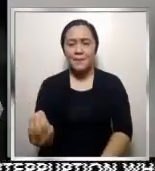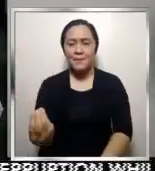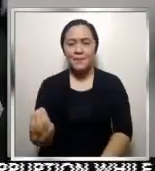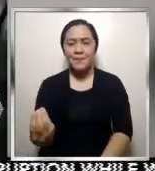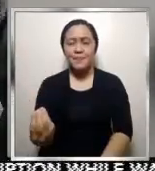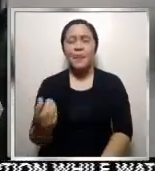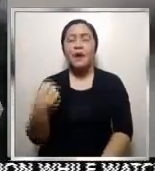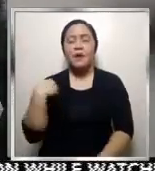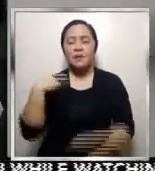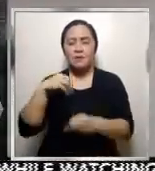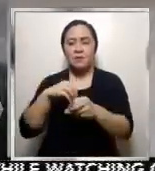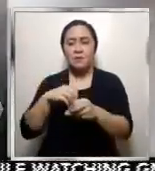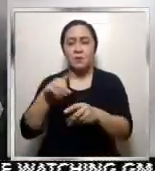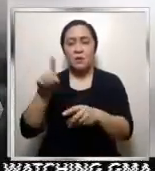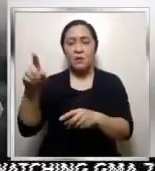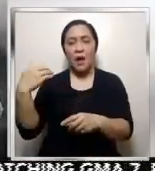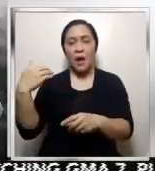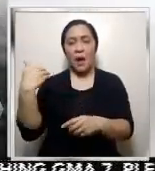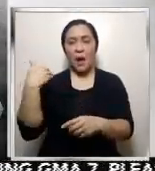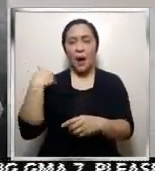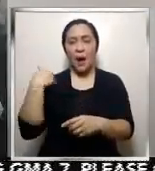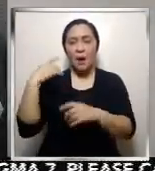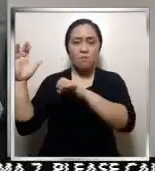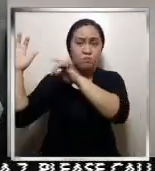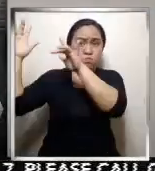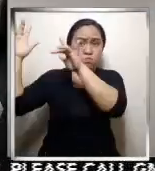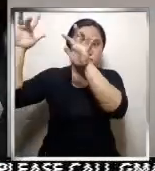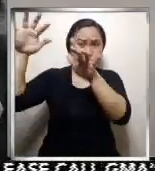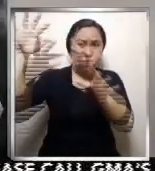ng baha, ang malakas ding pagbuhos ng ulan.